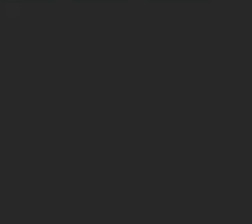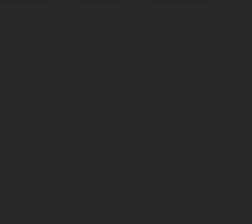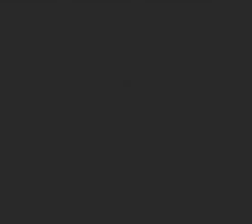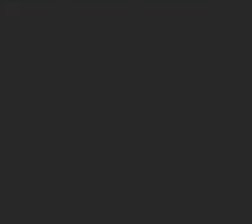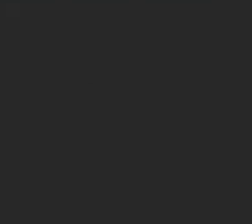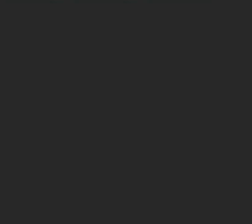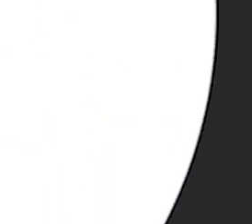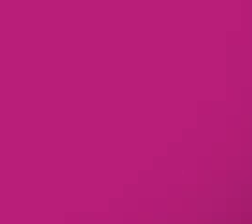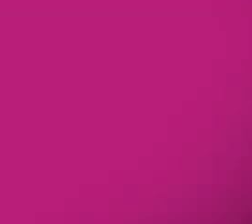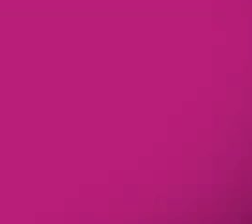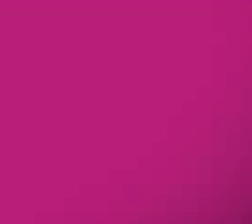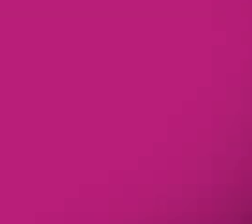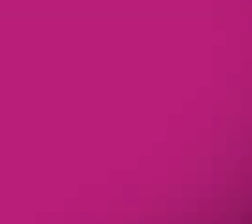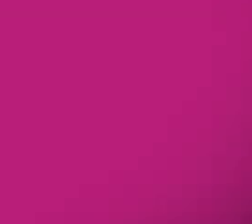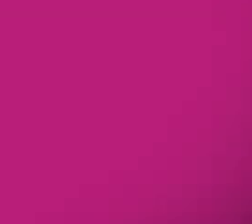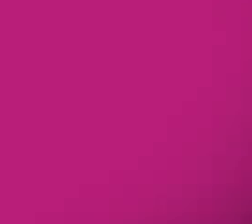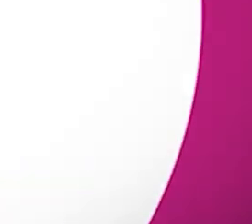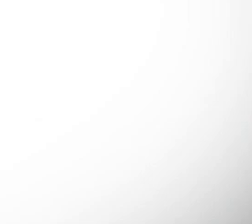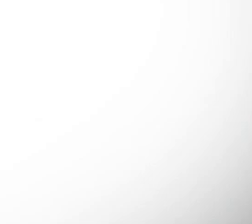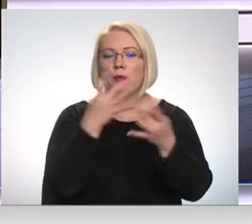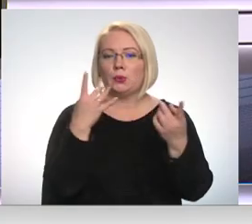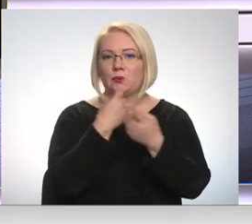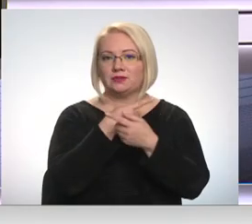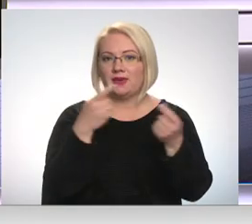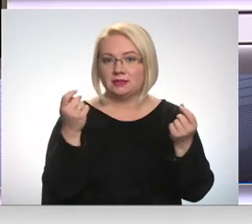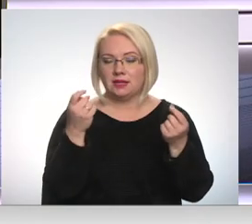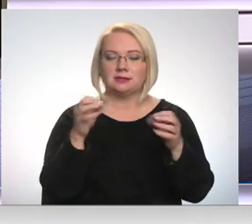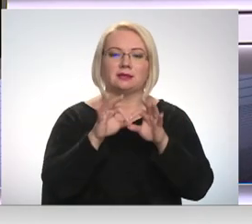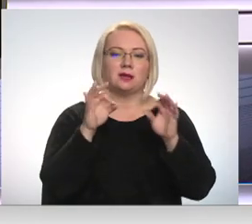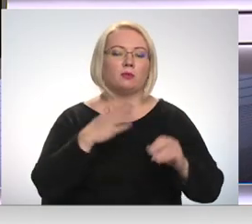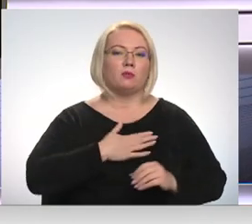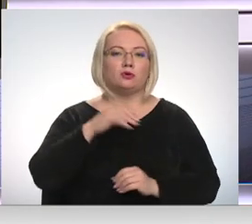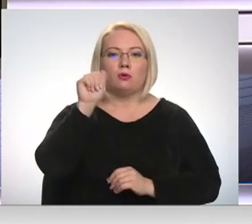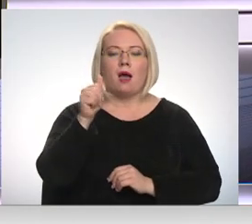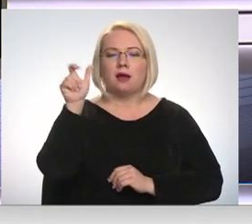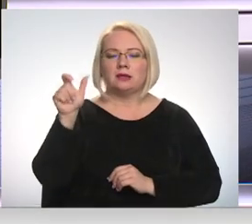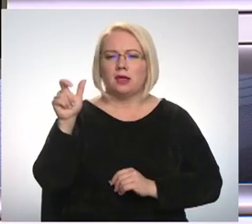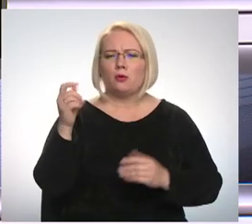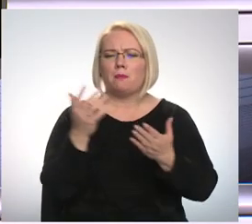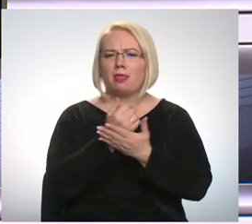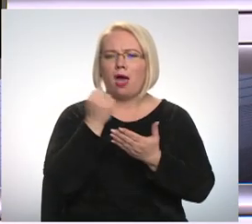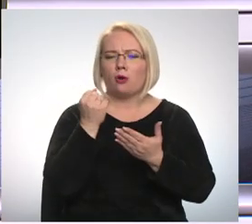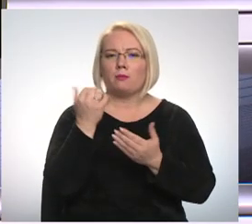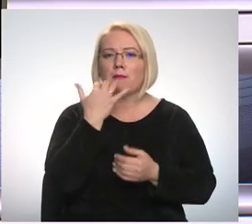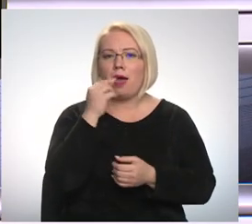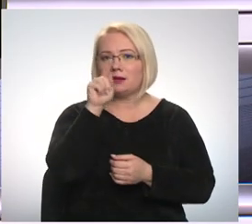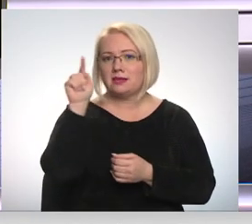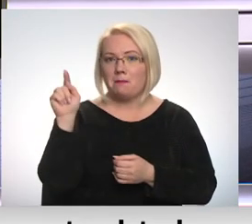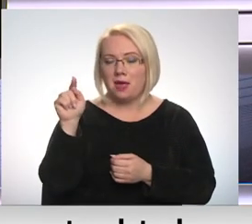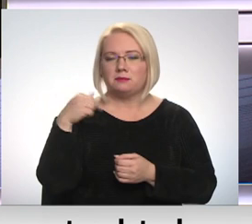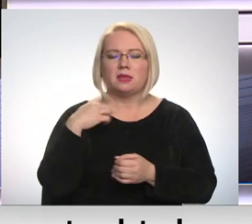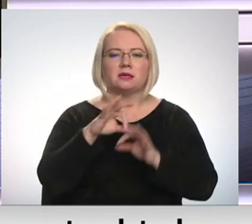Re, viss ēters ir te! Sāksim ar mūsu mākslinieku panākumiem ārzemēs un, nu, atklāt sakot, es sākšu